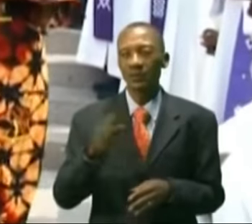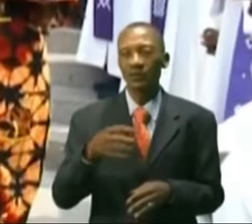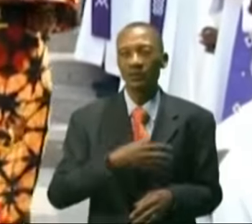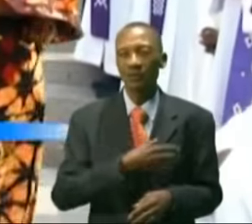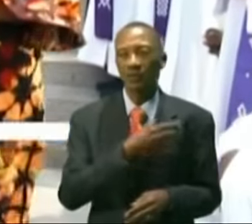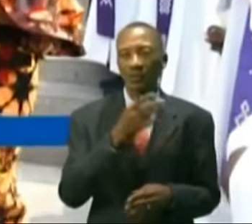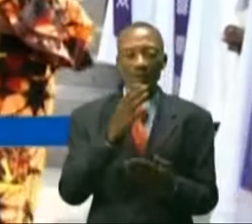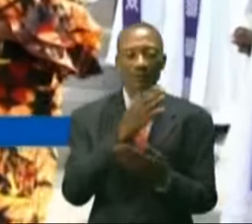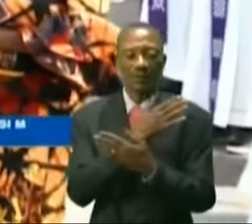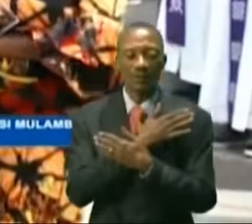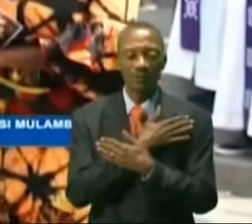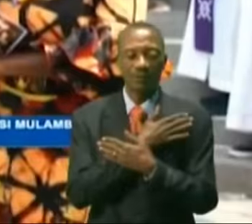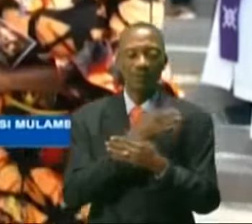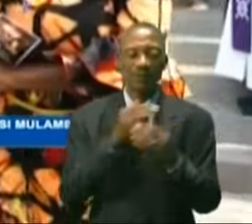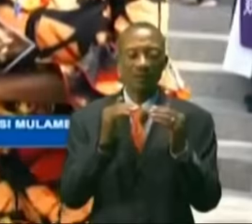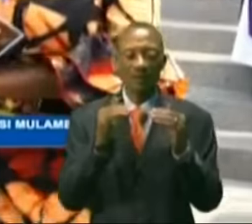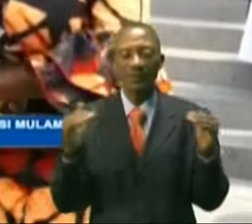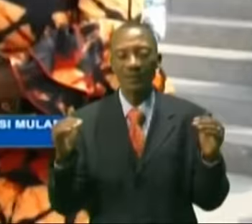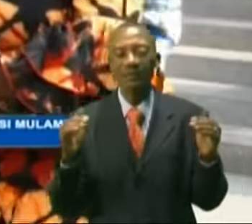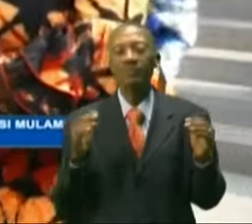jamais.